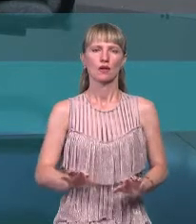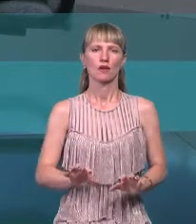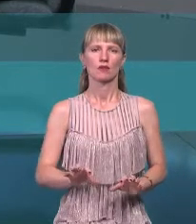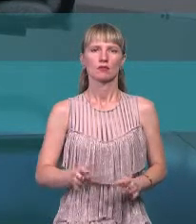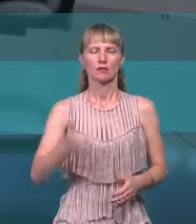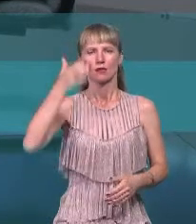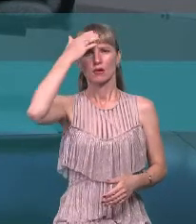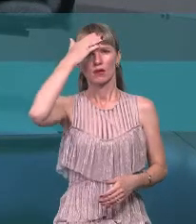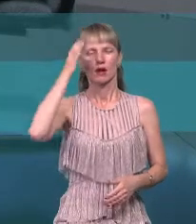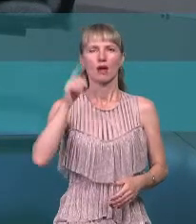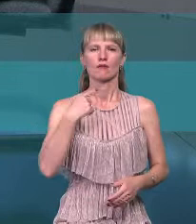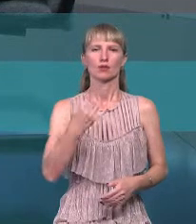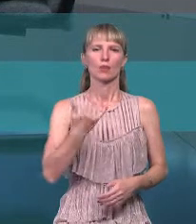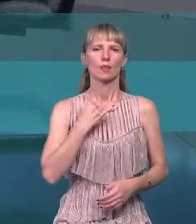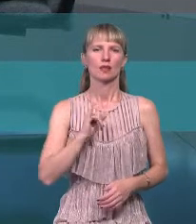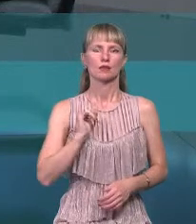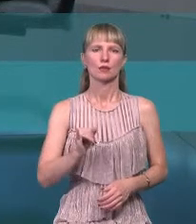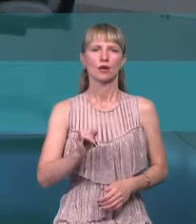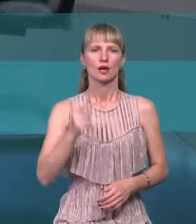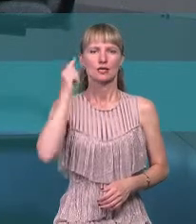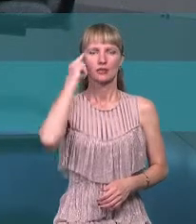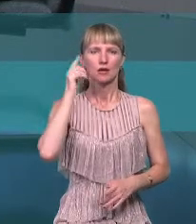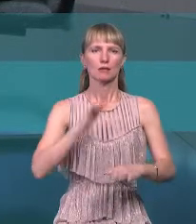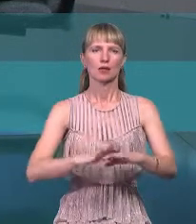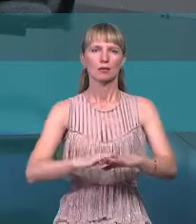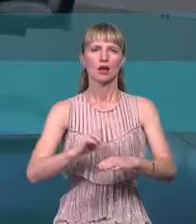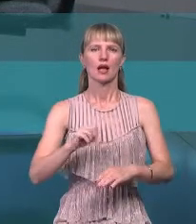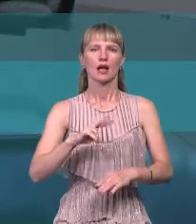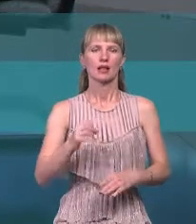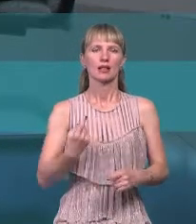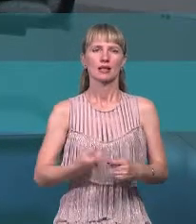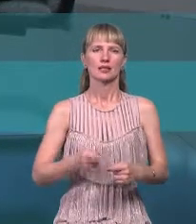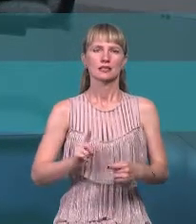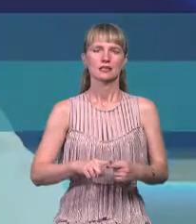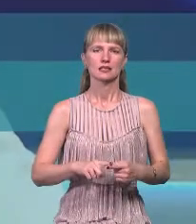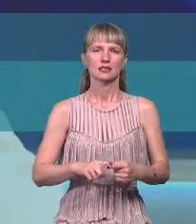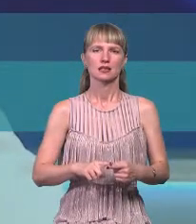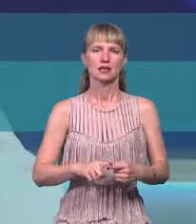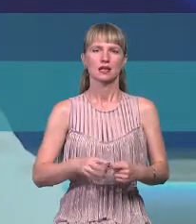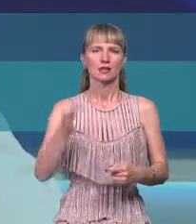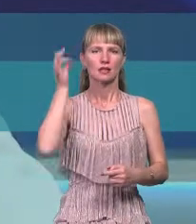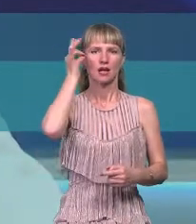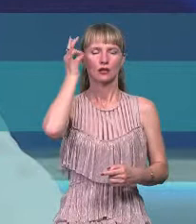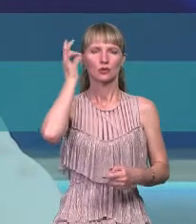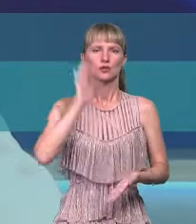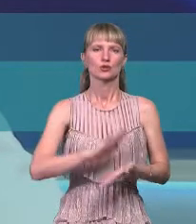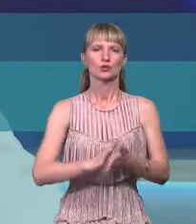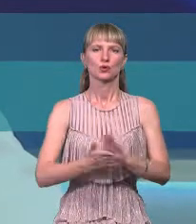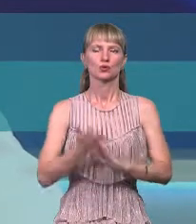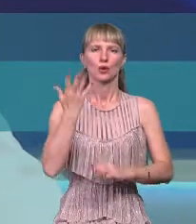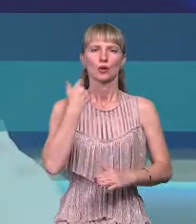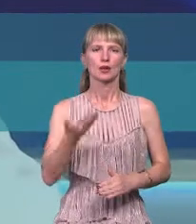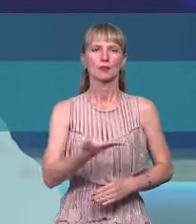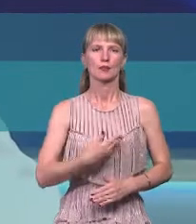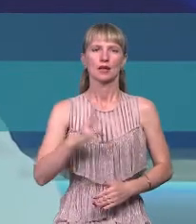брався за голову, що ось у нас плохо, погано знають математику. Але це нагадує ситуацію, коли ми